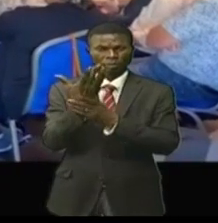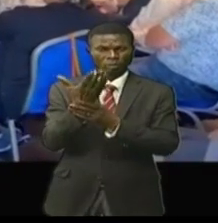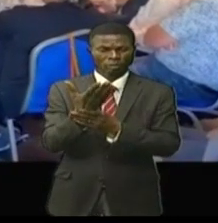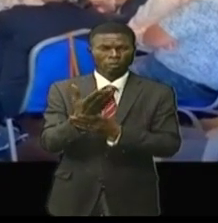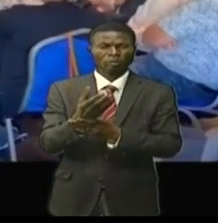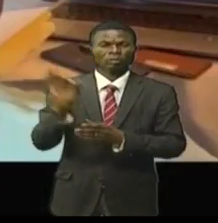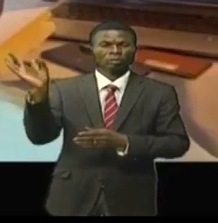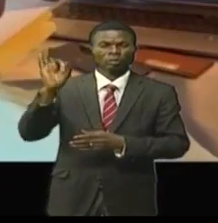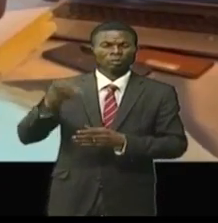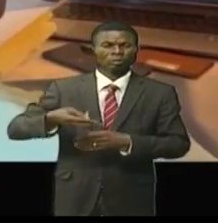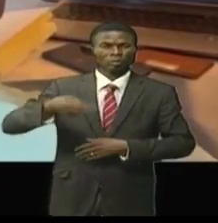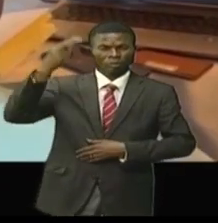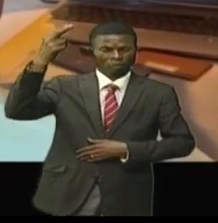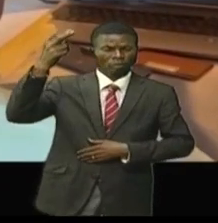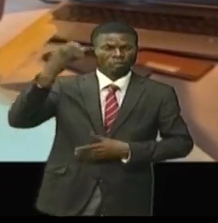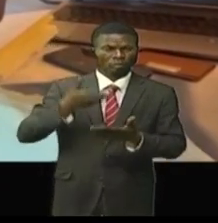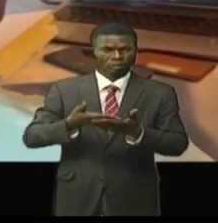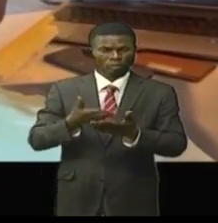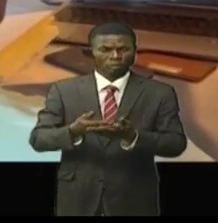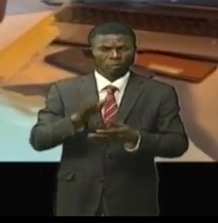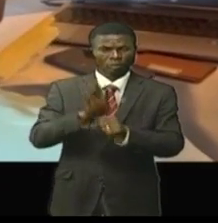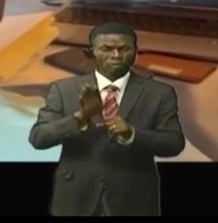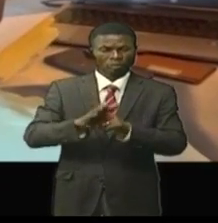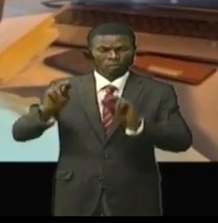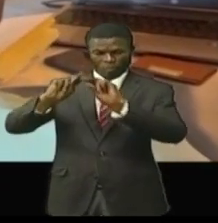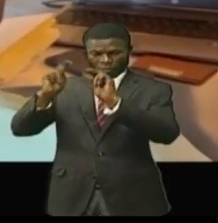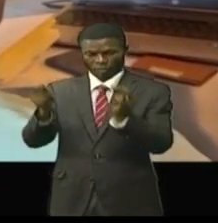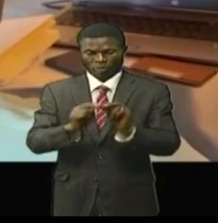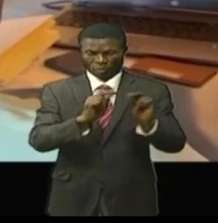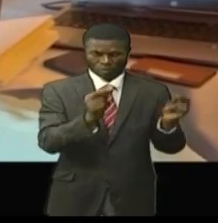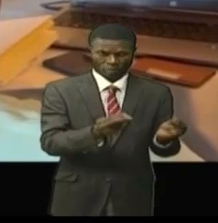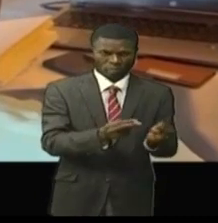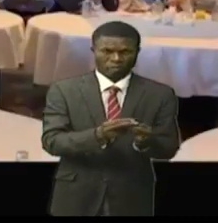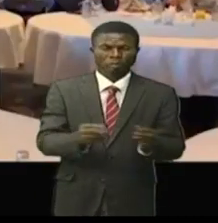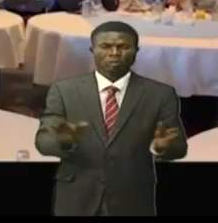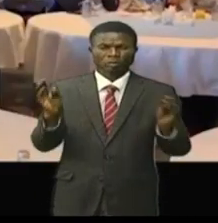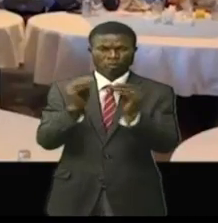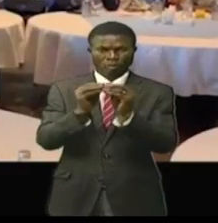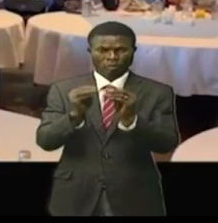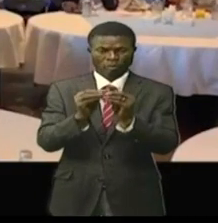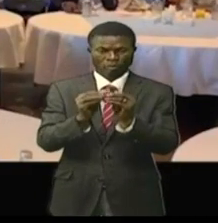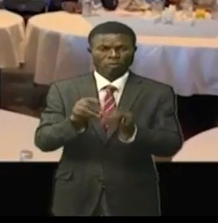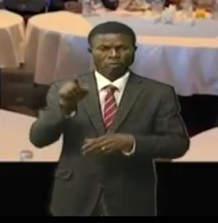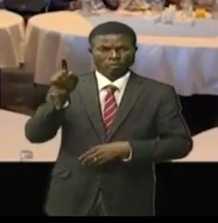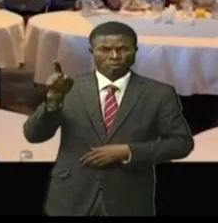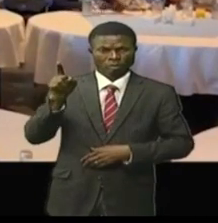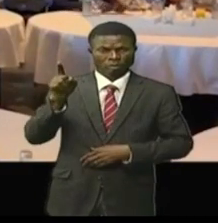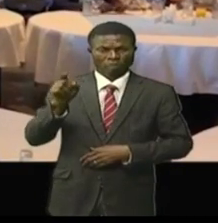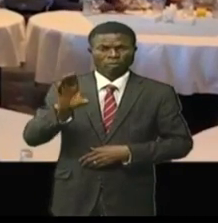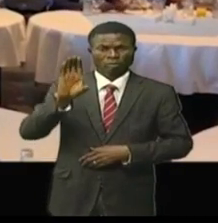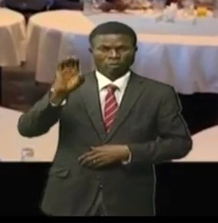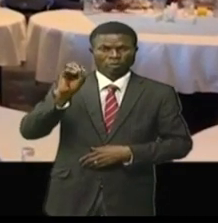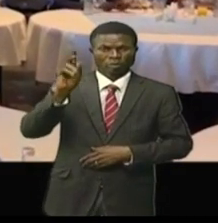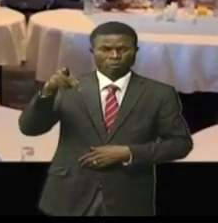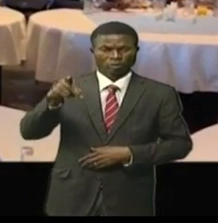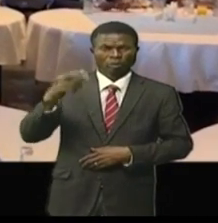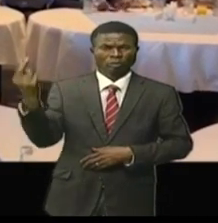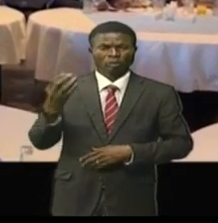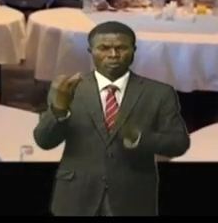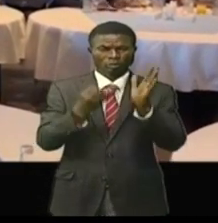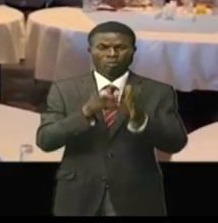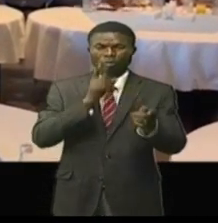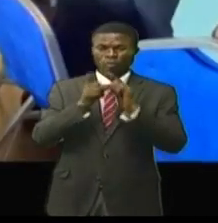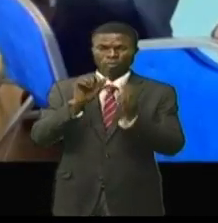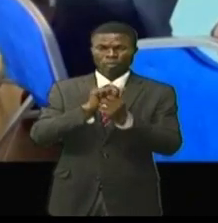carbone de haute intégrité. Ces différentes parties prenantes se sont retrouvées à Sharm el-Cheikh à la COP27 pour discuter des